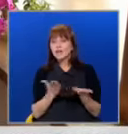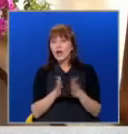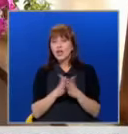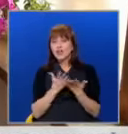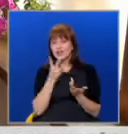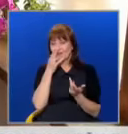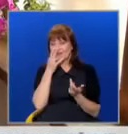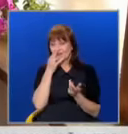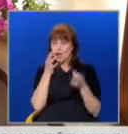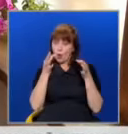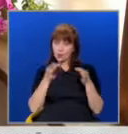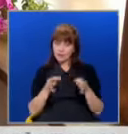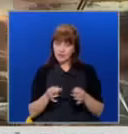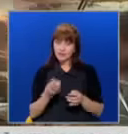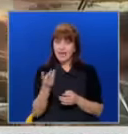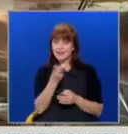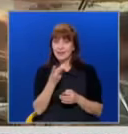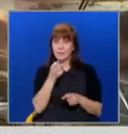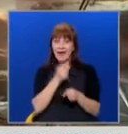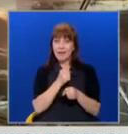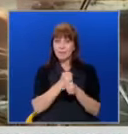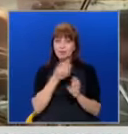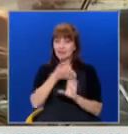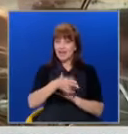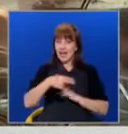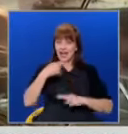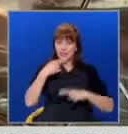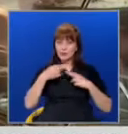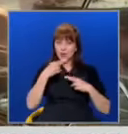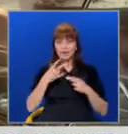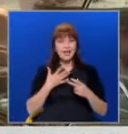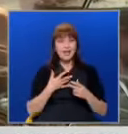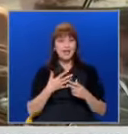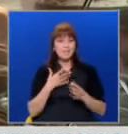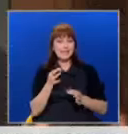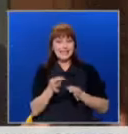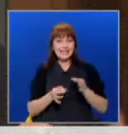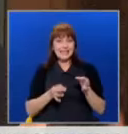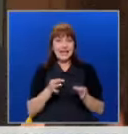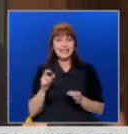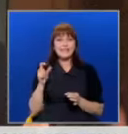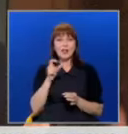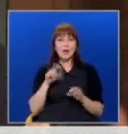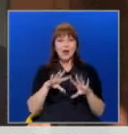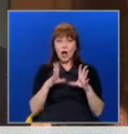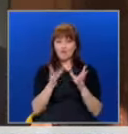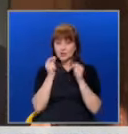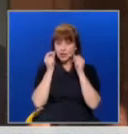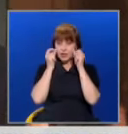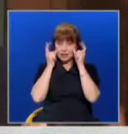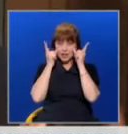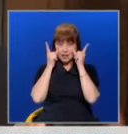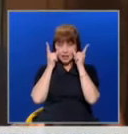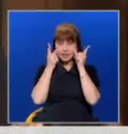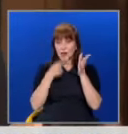фалшифицирани. Установено е, че трима от работещите в ресторанта са били носители на бактерията. Бяха всичките много изненадани от резултатите,